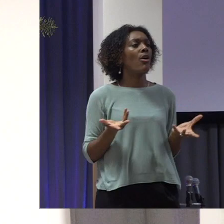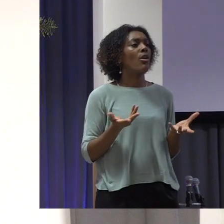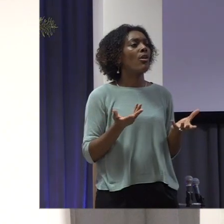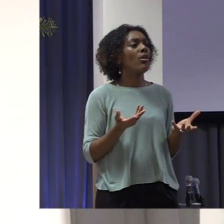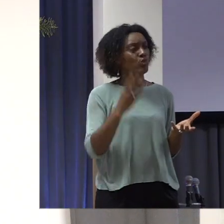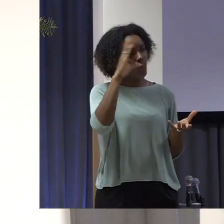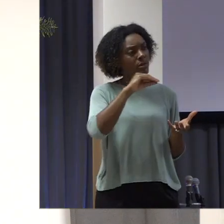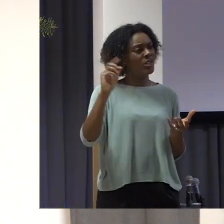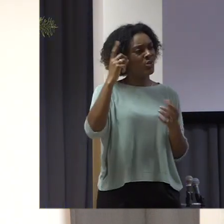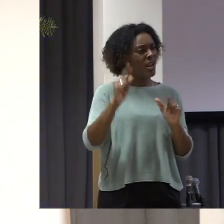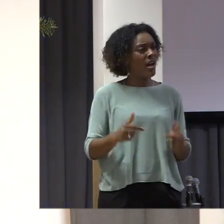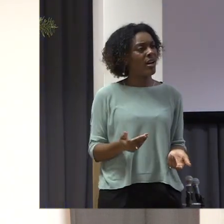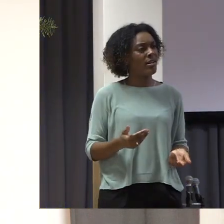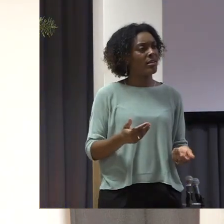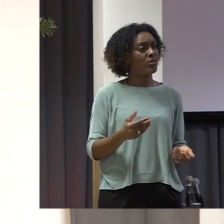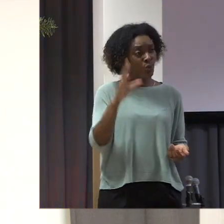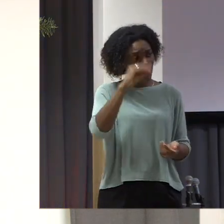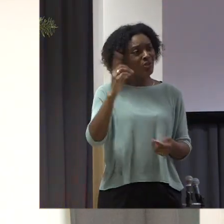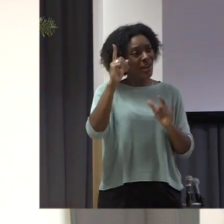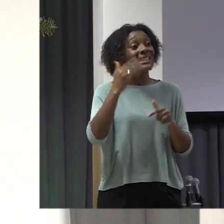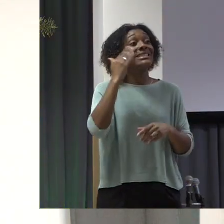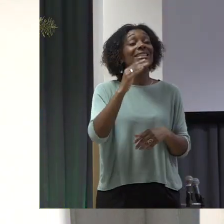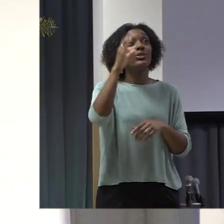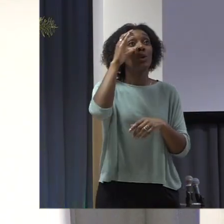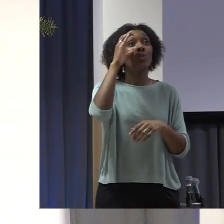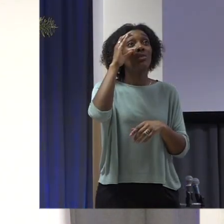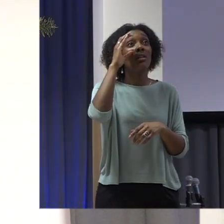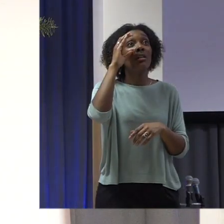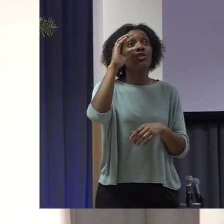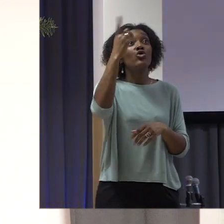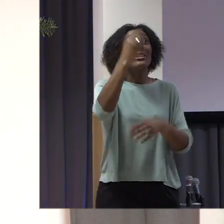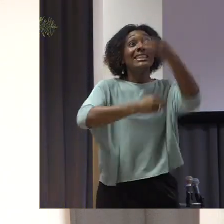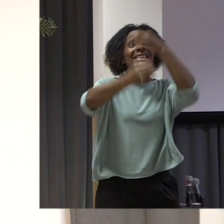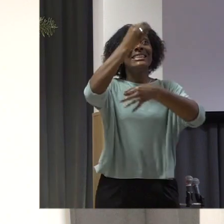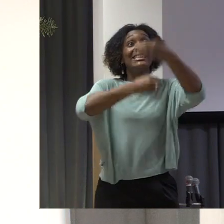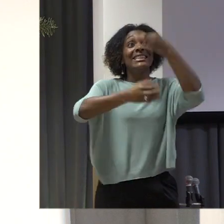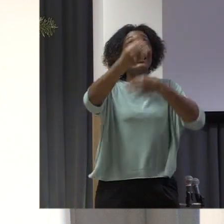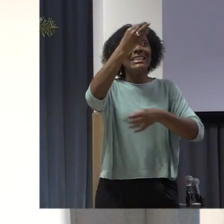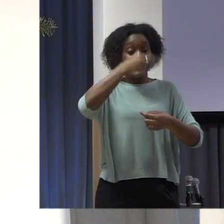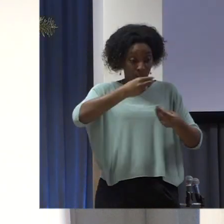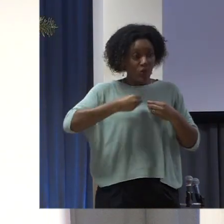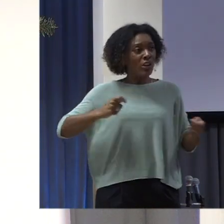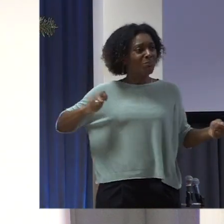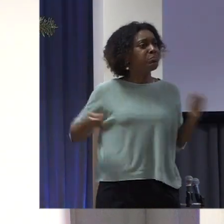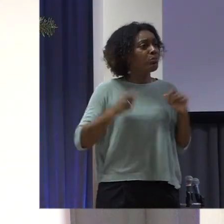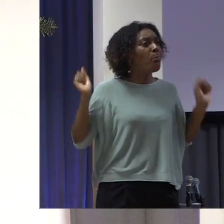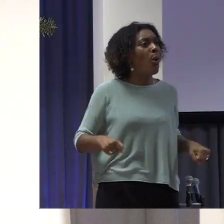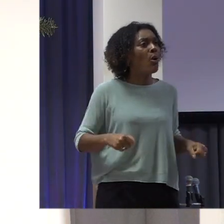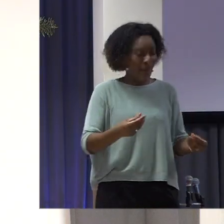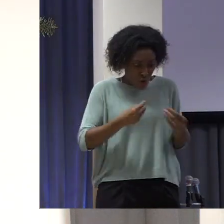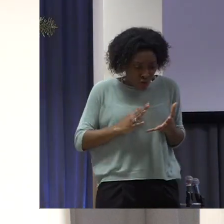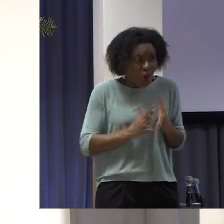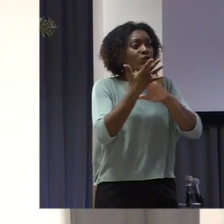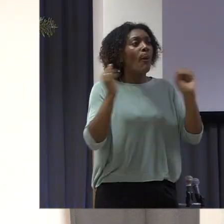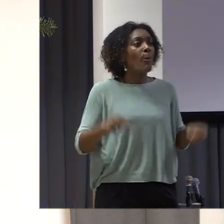parle, la parole de Dieu va agir en moi. Elle va produire des effets. Elle va avoir une action en moi. Et